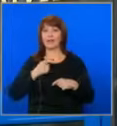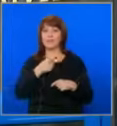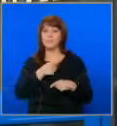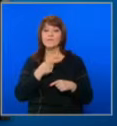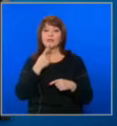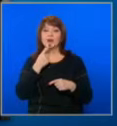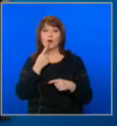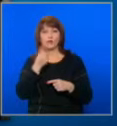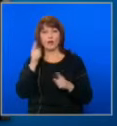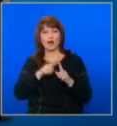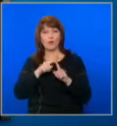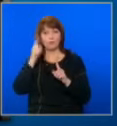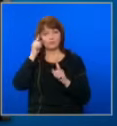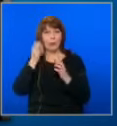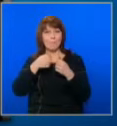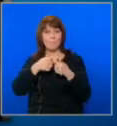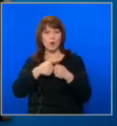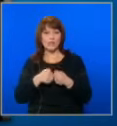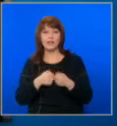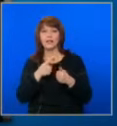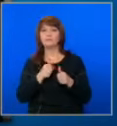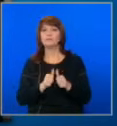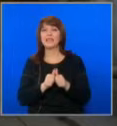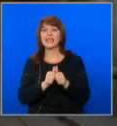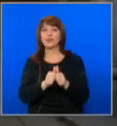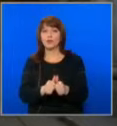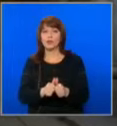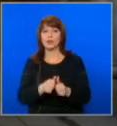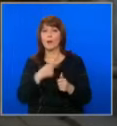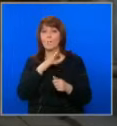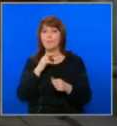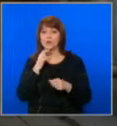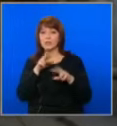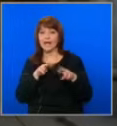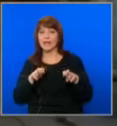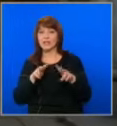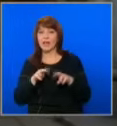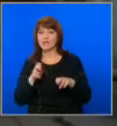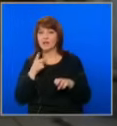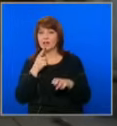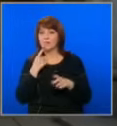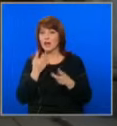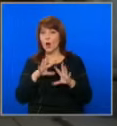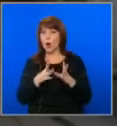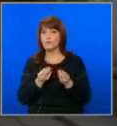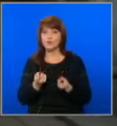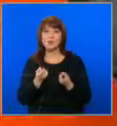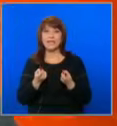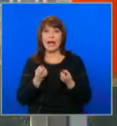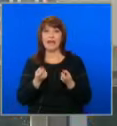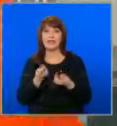изнудвания на убития мартин божанов и негов съдружник полицията разследва имало ли е рекет на гръцки бизнесмени